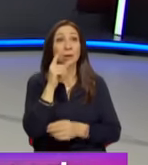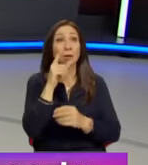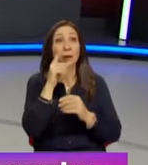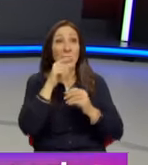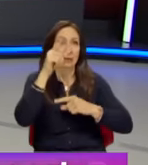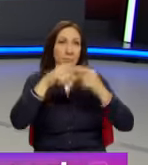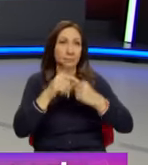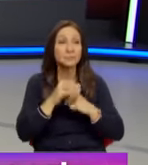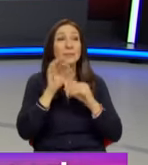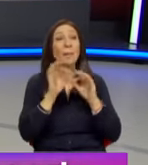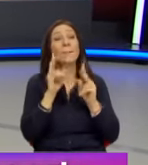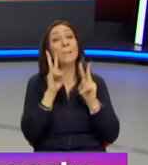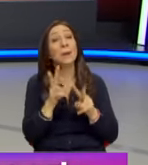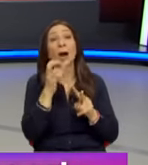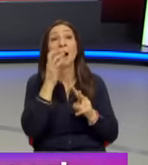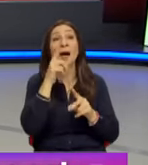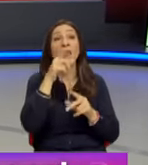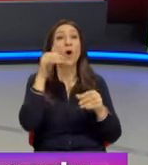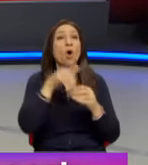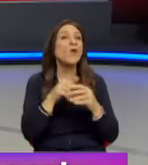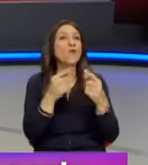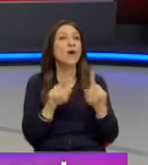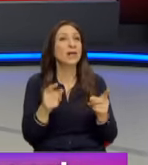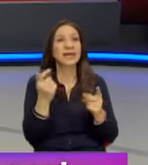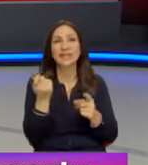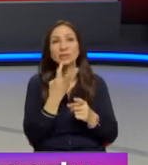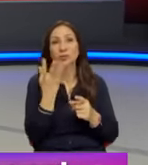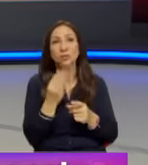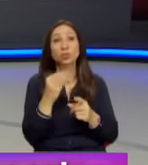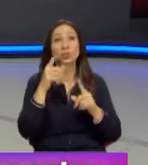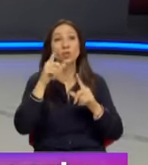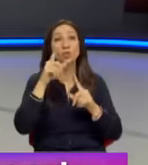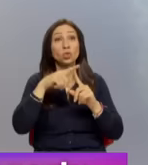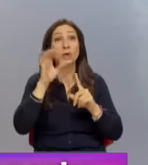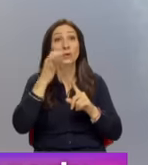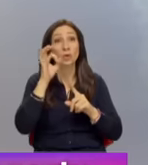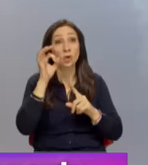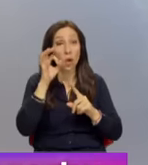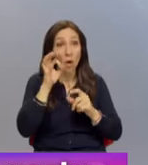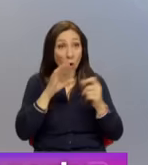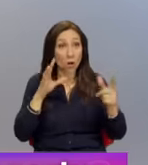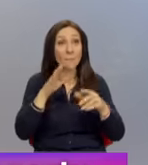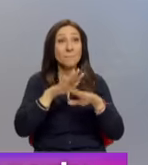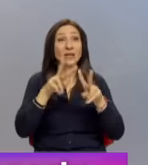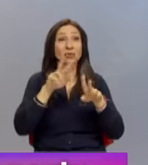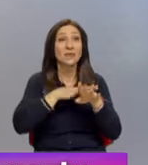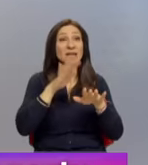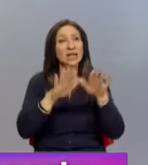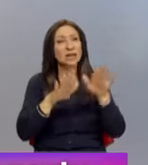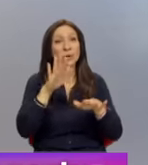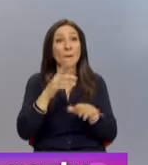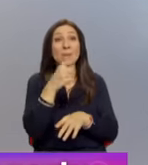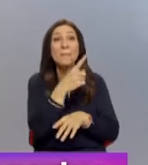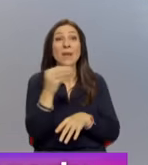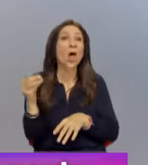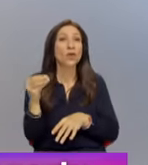Tuncer Kaplan'a. Hemen bir bakalım Ankara'daki oy farkı ne kadar oldu? Turgut Altınok ve Mansur Yavaş arasında yaklaşık